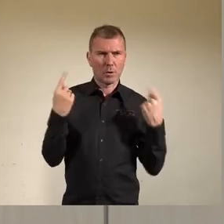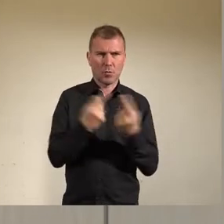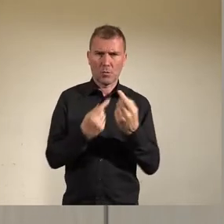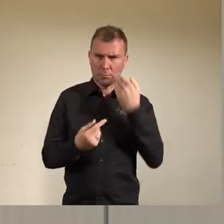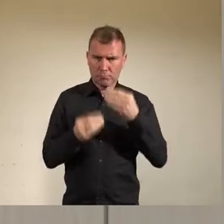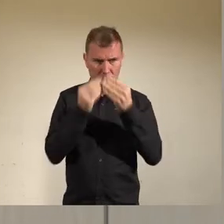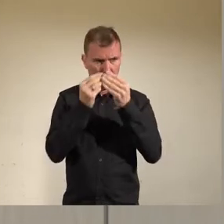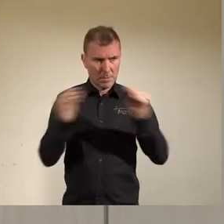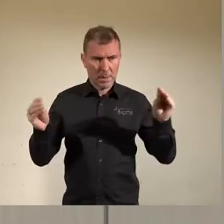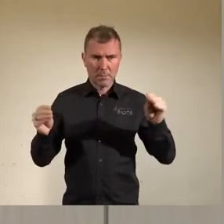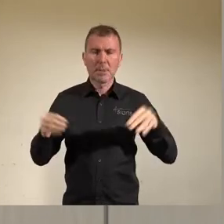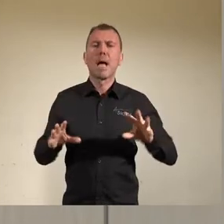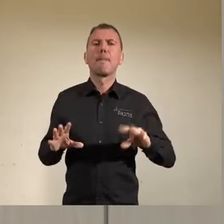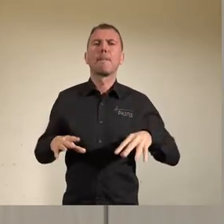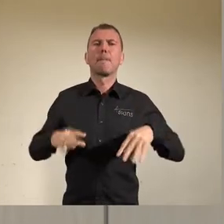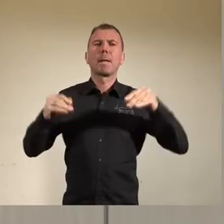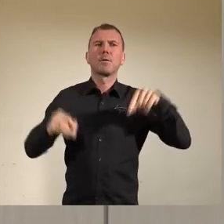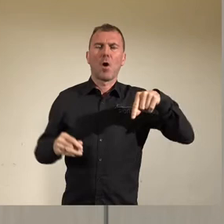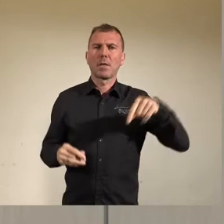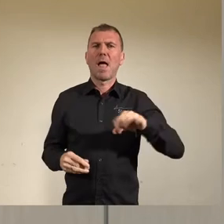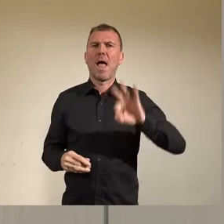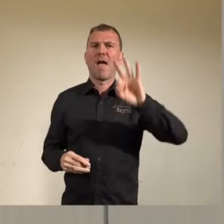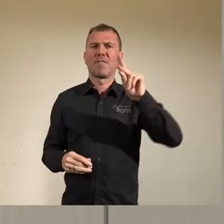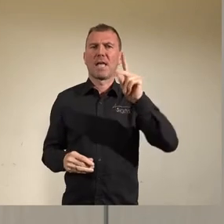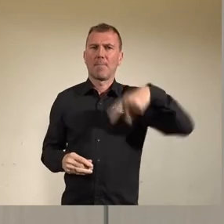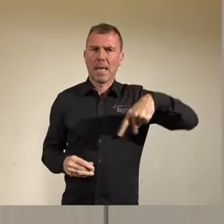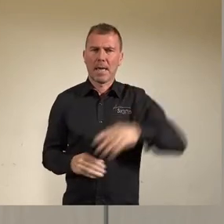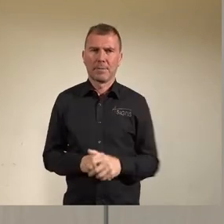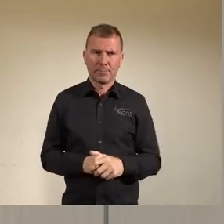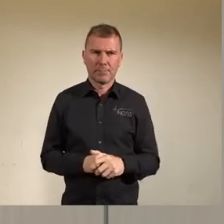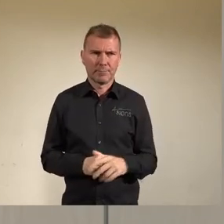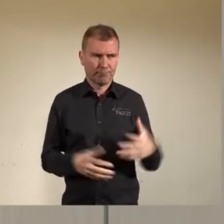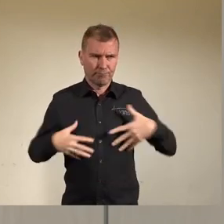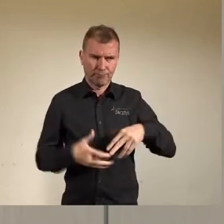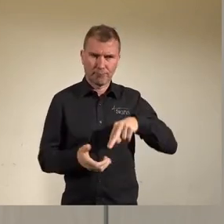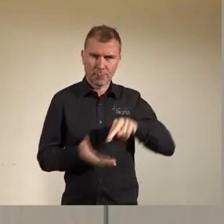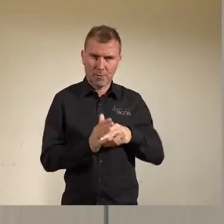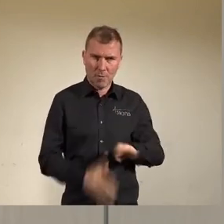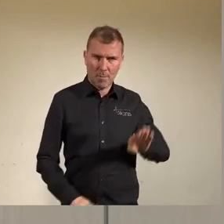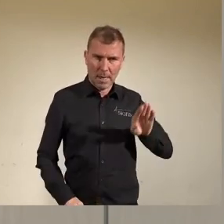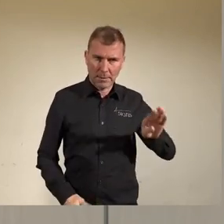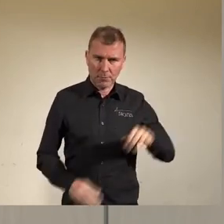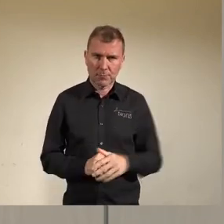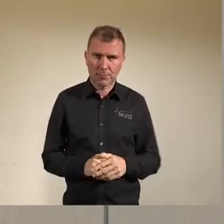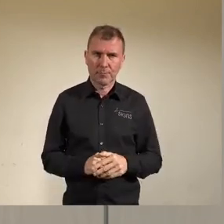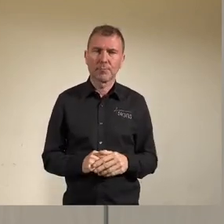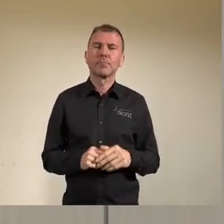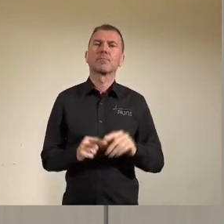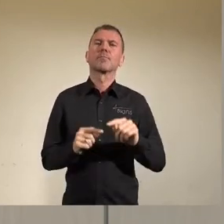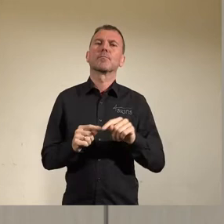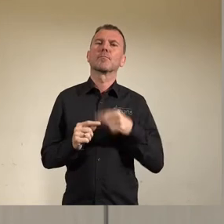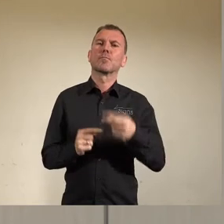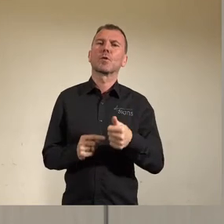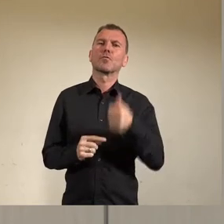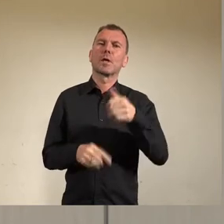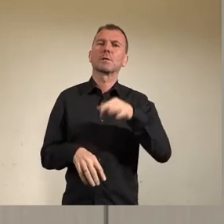mitteilen, beginnt heute die FDP-Fraktion, sodass Sie sich darauf vorbereiten können. Zunächst aber bitte